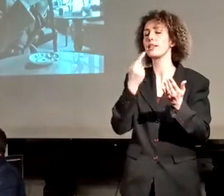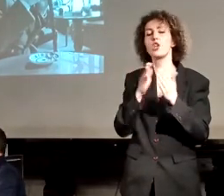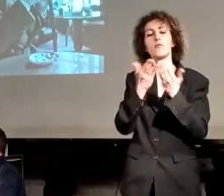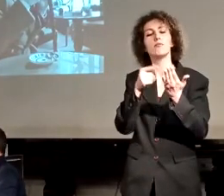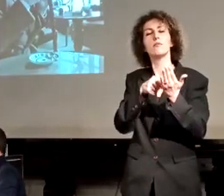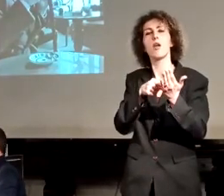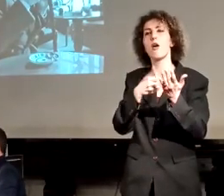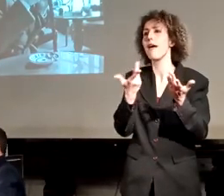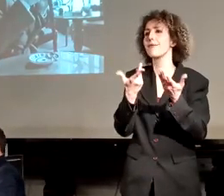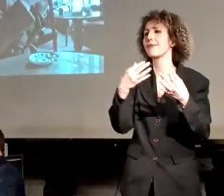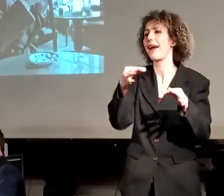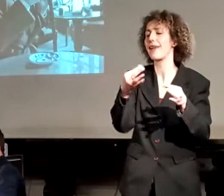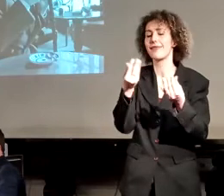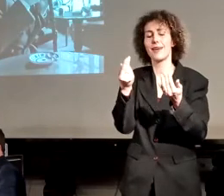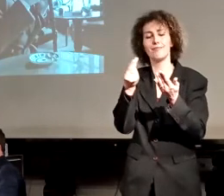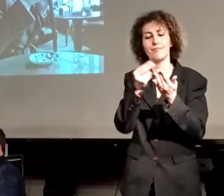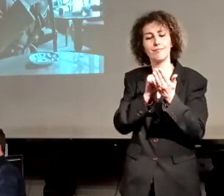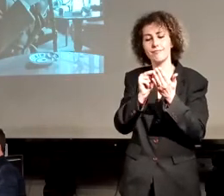spazio e carta inchiostro